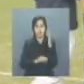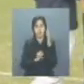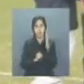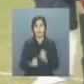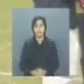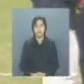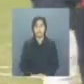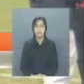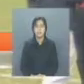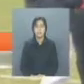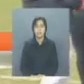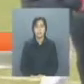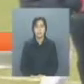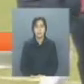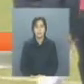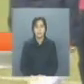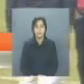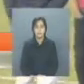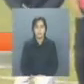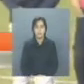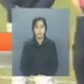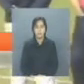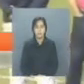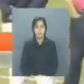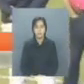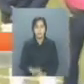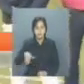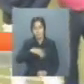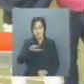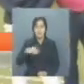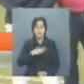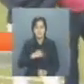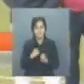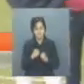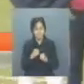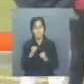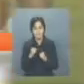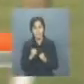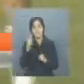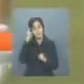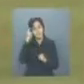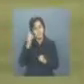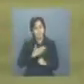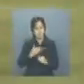คะ1แต้ม แน่นอนทุกคนก็ยังมีความกำลังใจที่ดีเรามีโอกาสเยอะกว่าสงขลาด้วยนะตอนนี